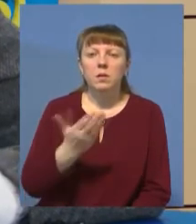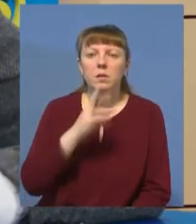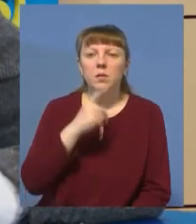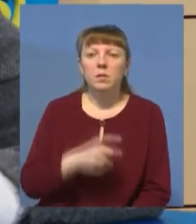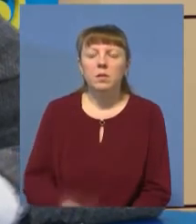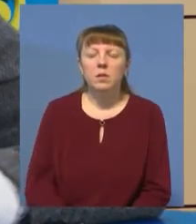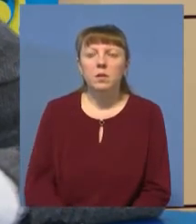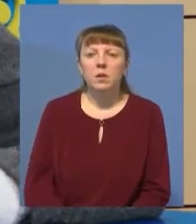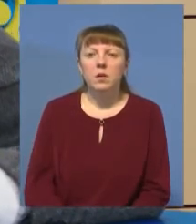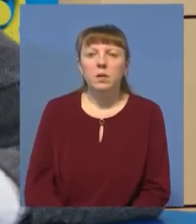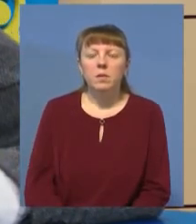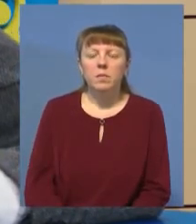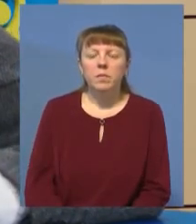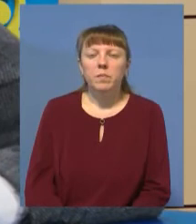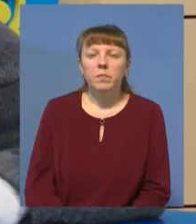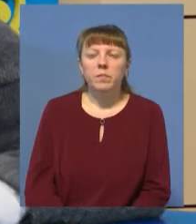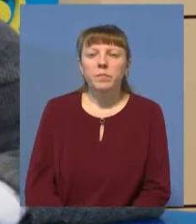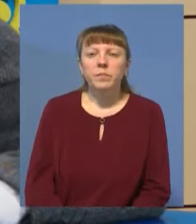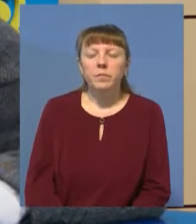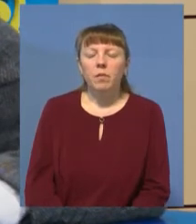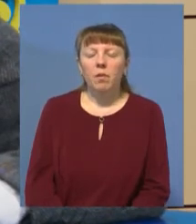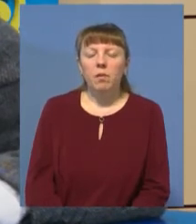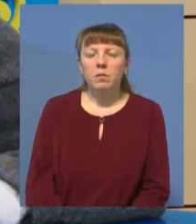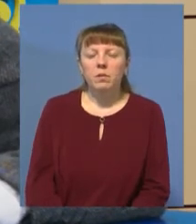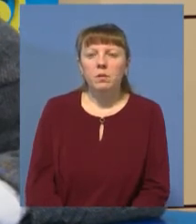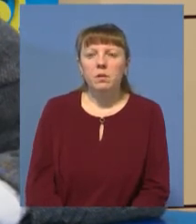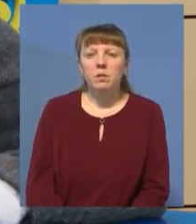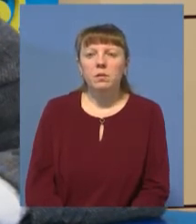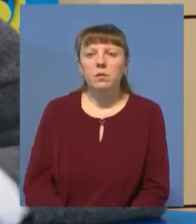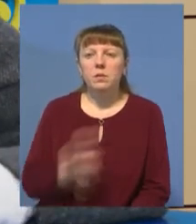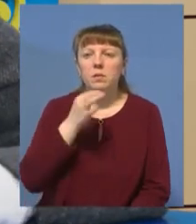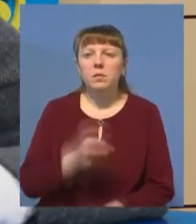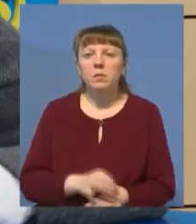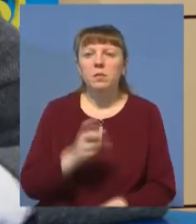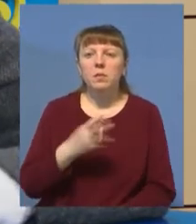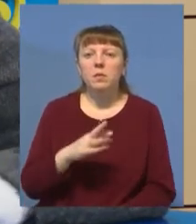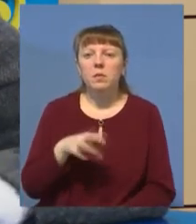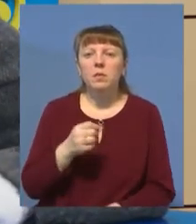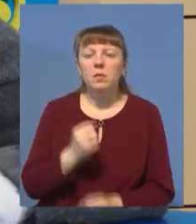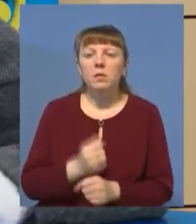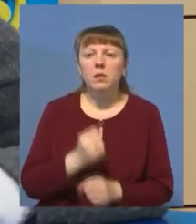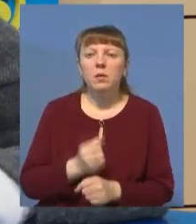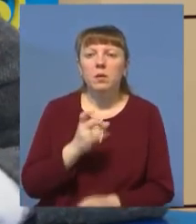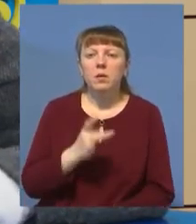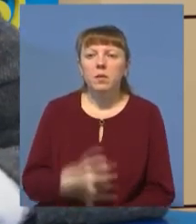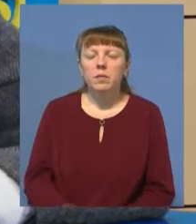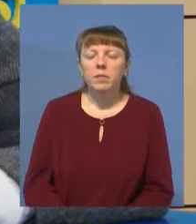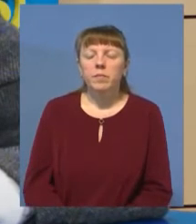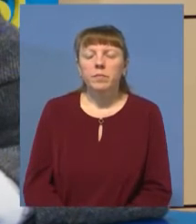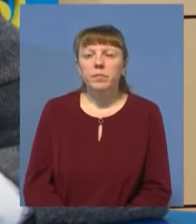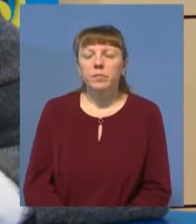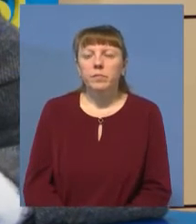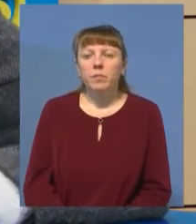неверно? Или это все только уже на ответственности предприятия, которое изготовило товар, или на ответственности, скажем